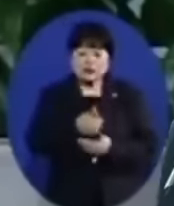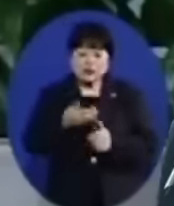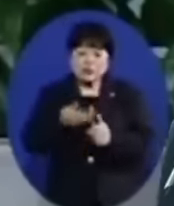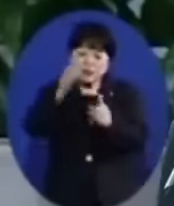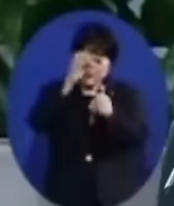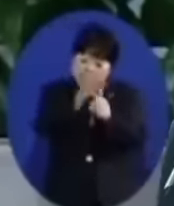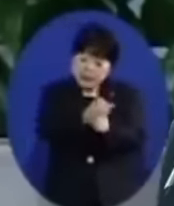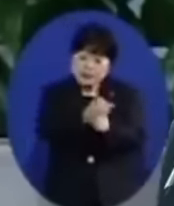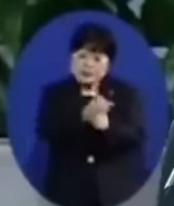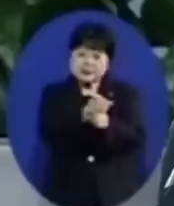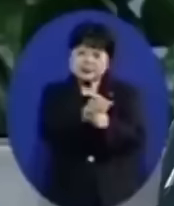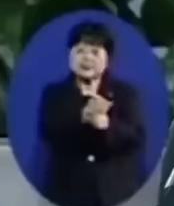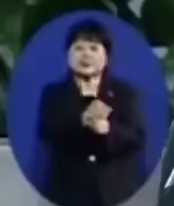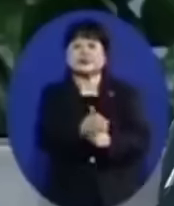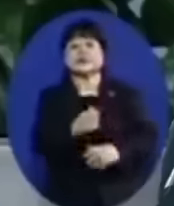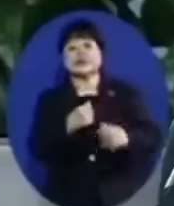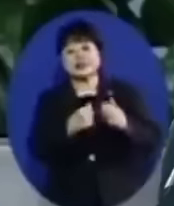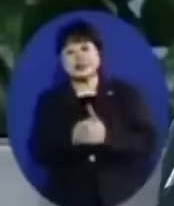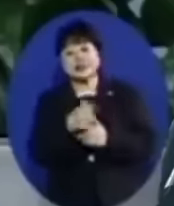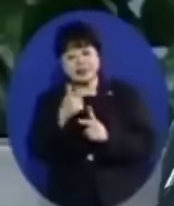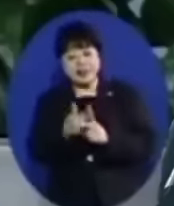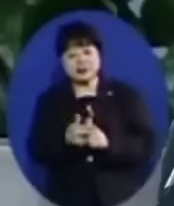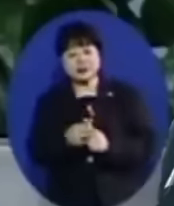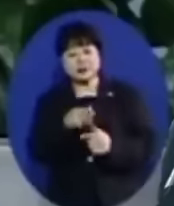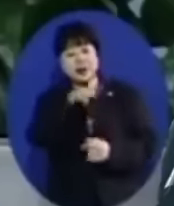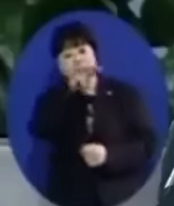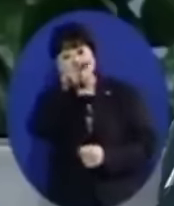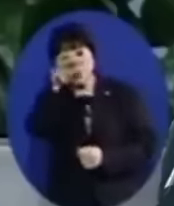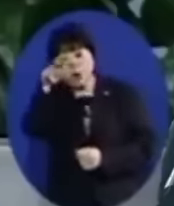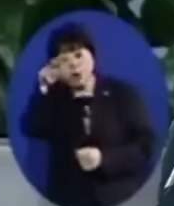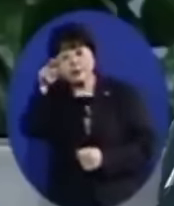담당시겠다. 그러므로 예수님을 쳐다보면